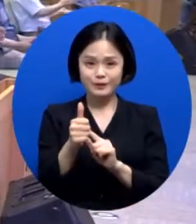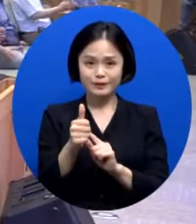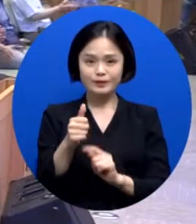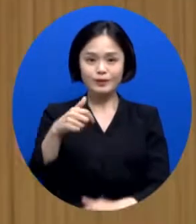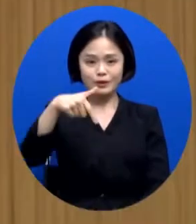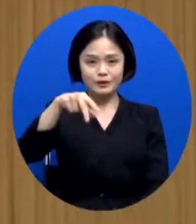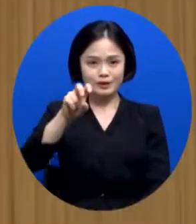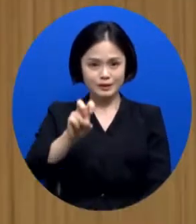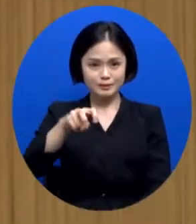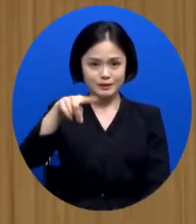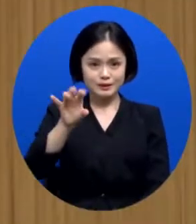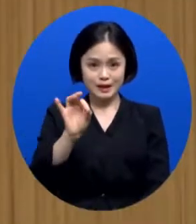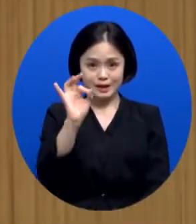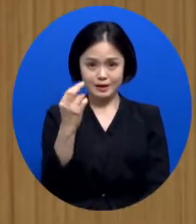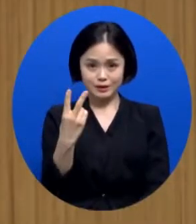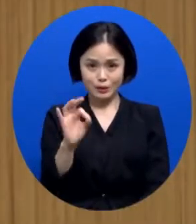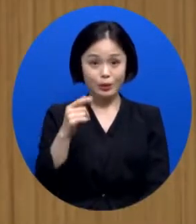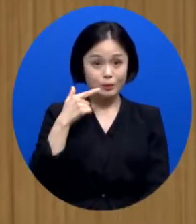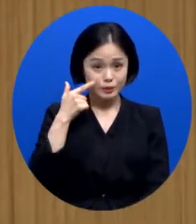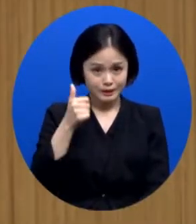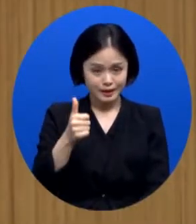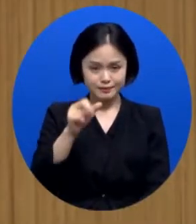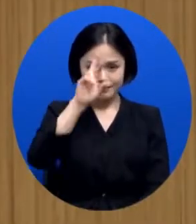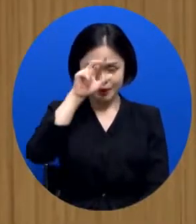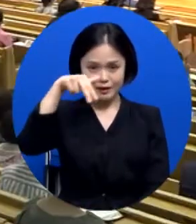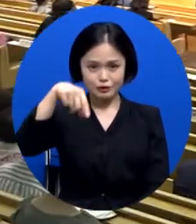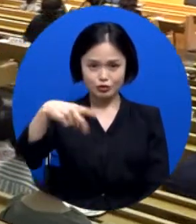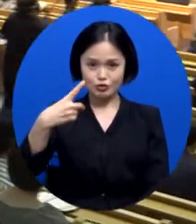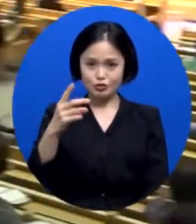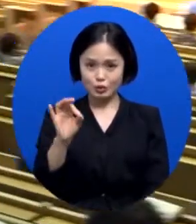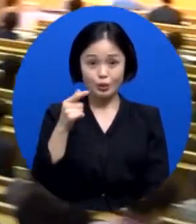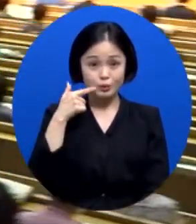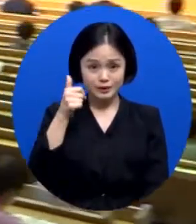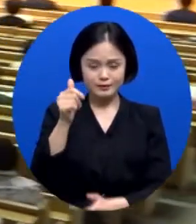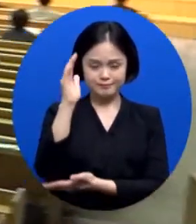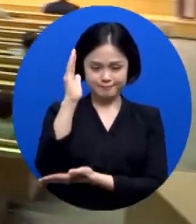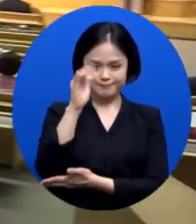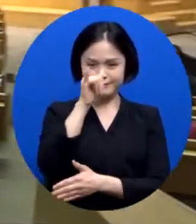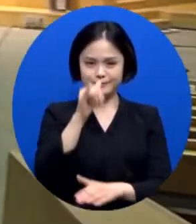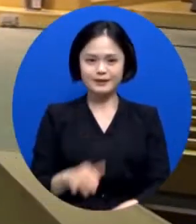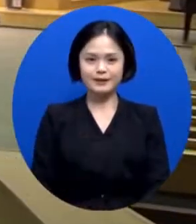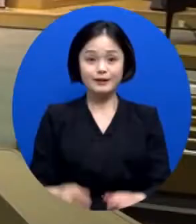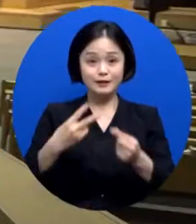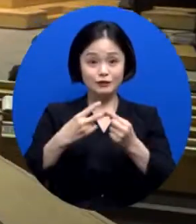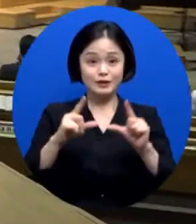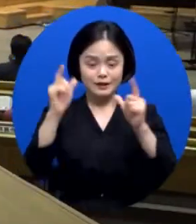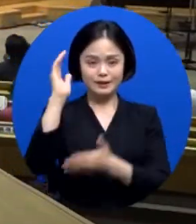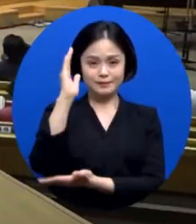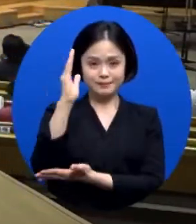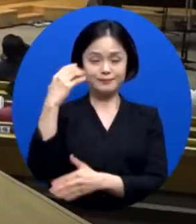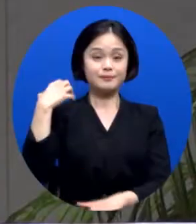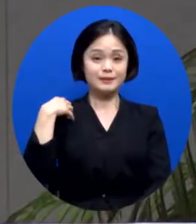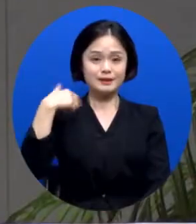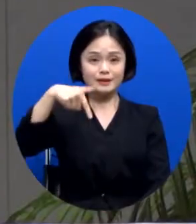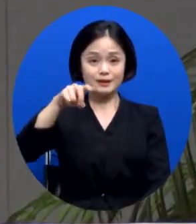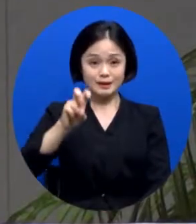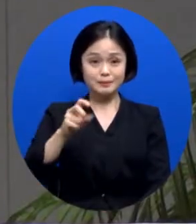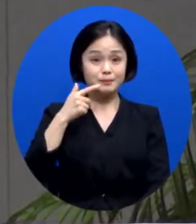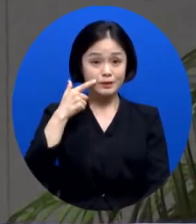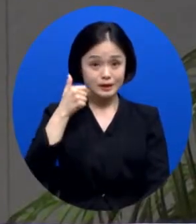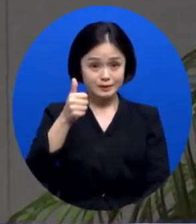김상용 목사 와 박주봉 목사가 강사로 나섰습니다 두 잔 날 말씀을 전한 김상용 목사 는